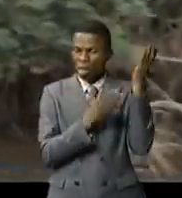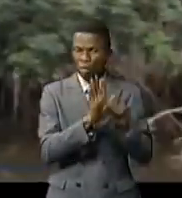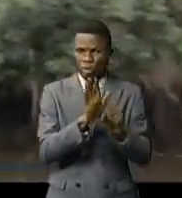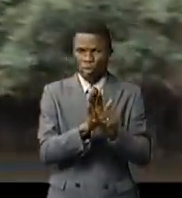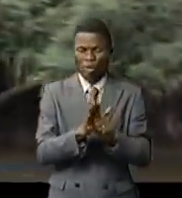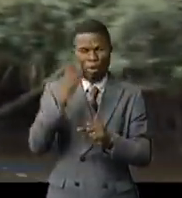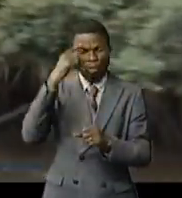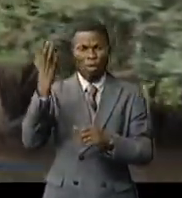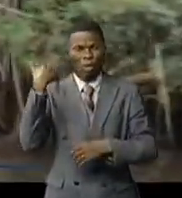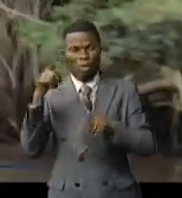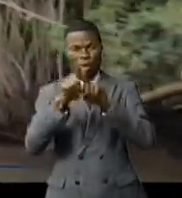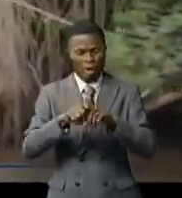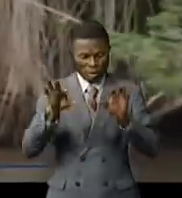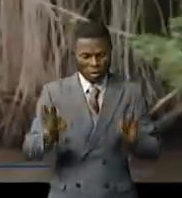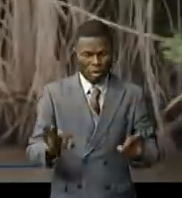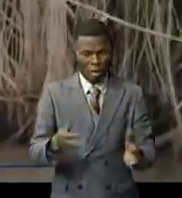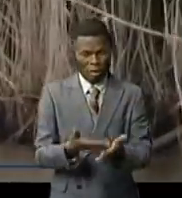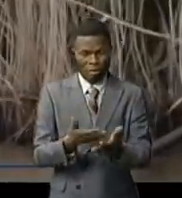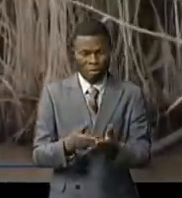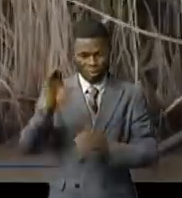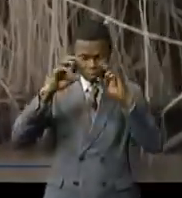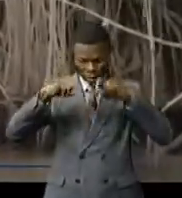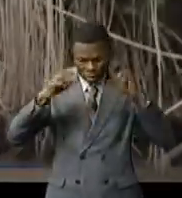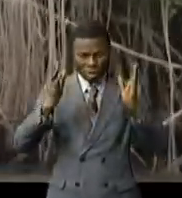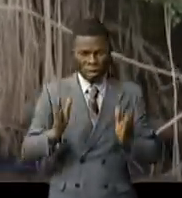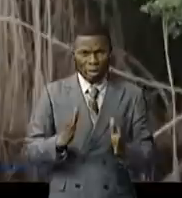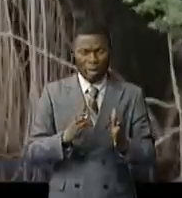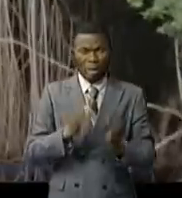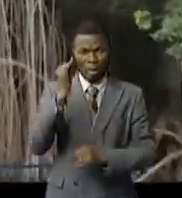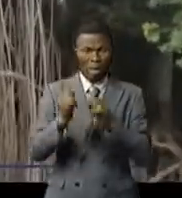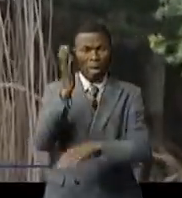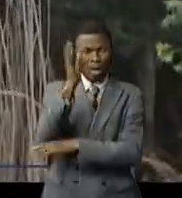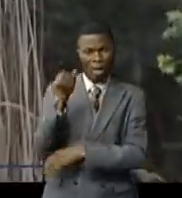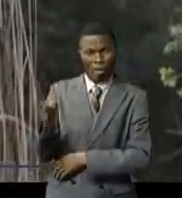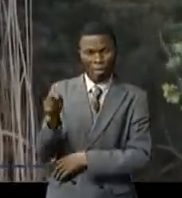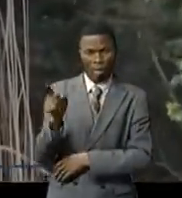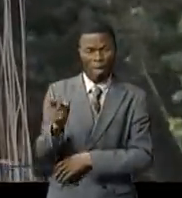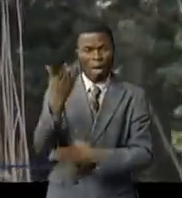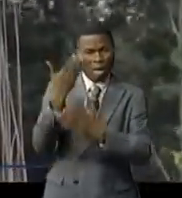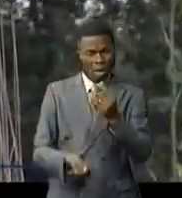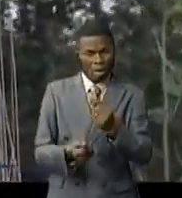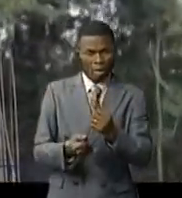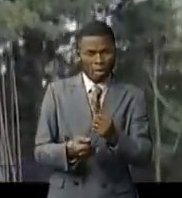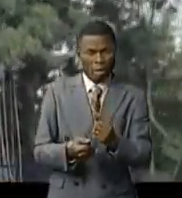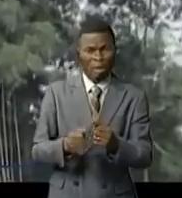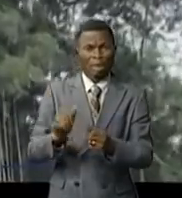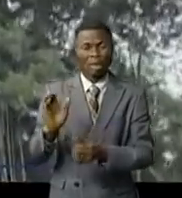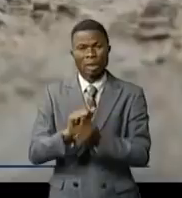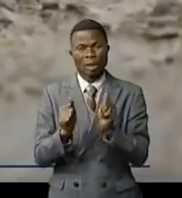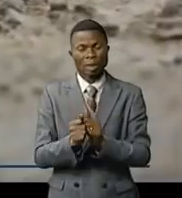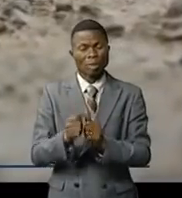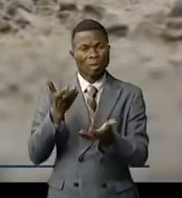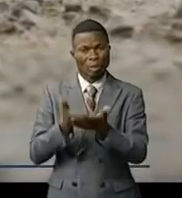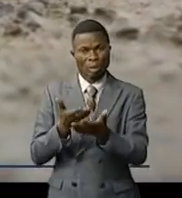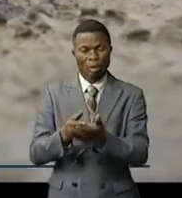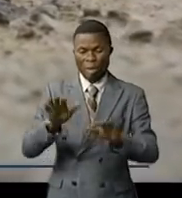pour les eaux et pour le sous-sol. Les scientifiques précisent que si les mangroves ne sont plus là, les lamantins, espèces phares,